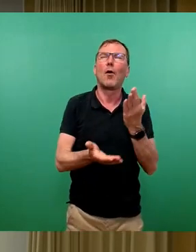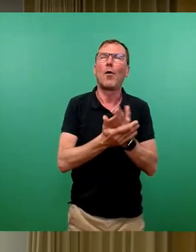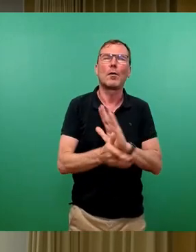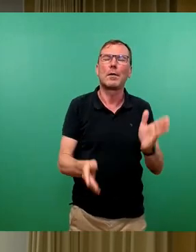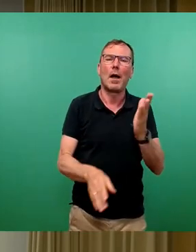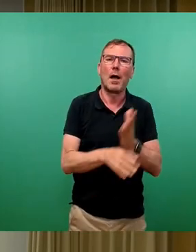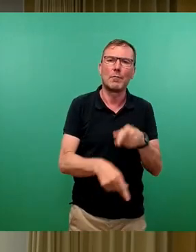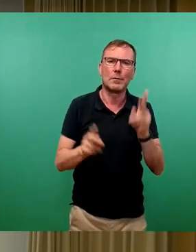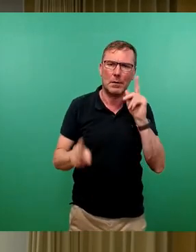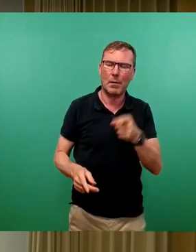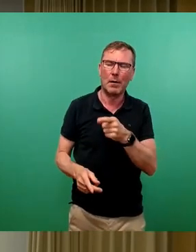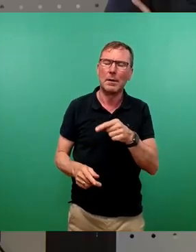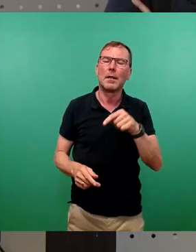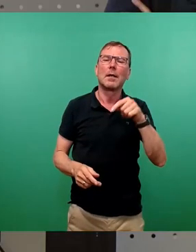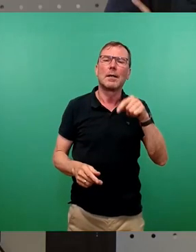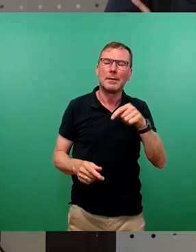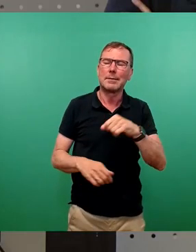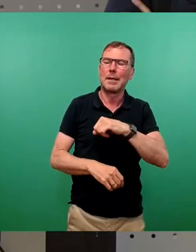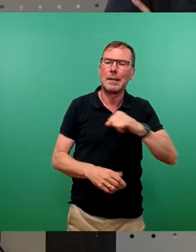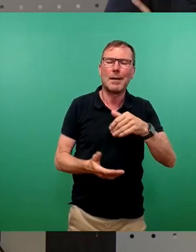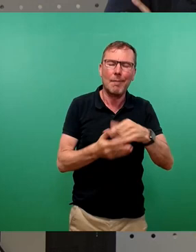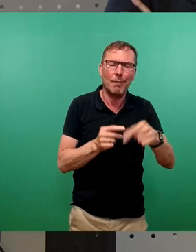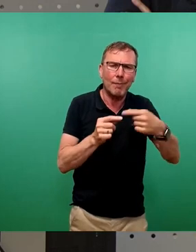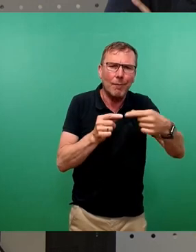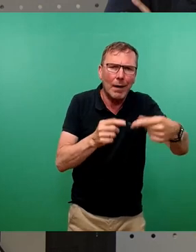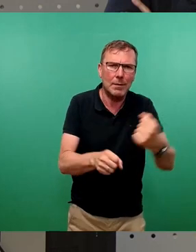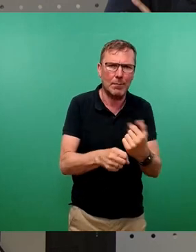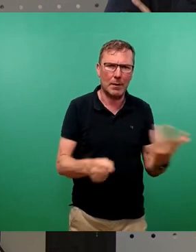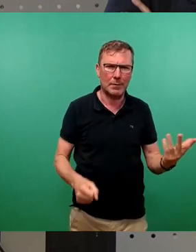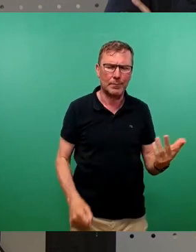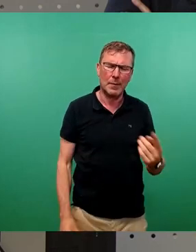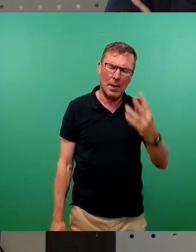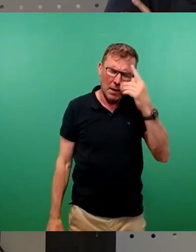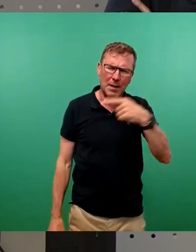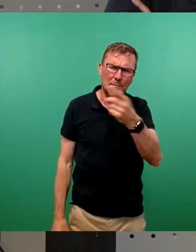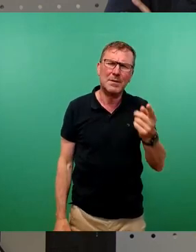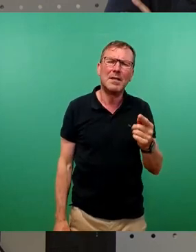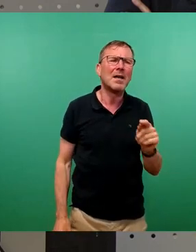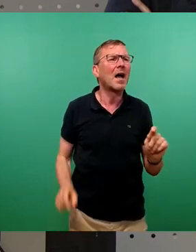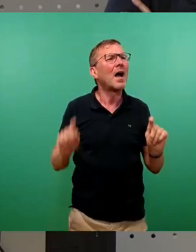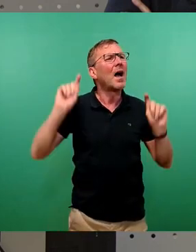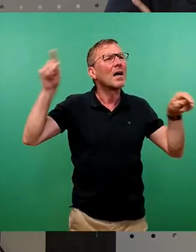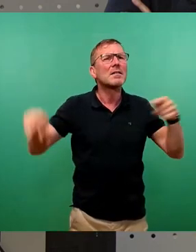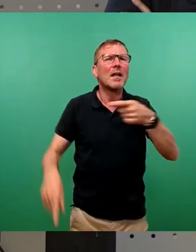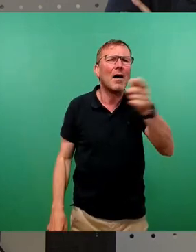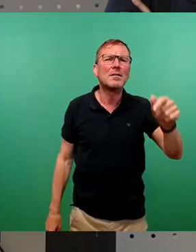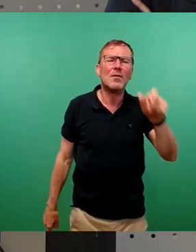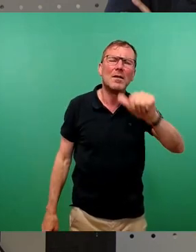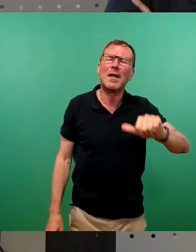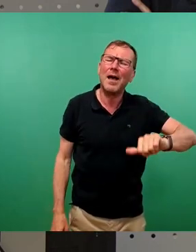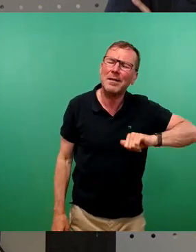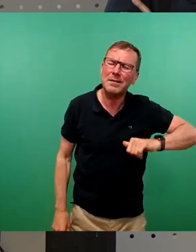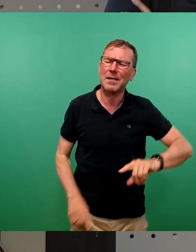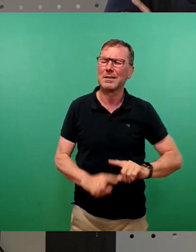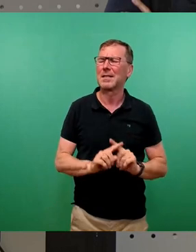fünfte Kommastelle weitergetrieben. Sie können mir eins glauben, das interessiert da draußen überhaupt niemanden. Das versteht auch